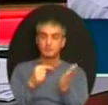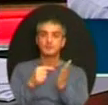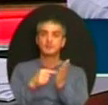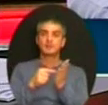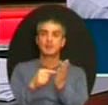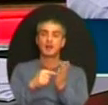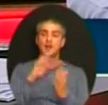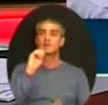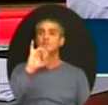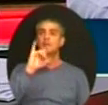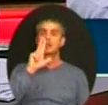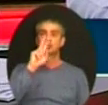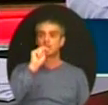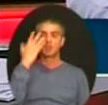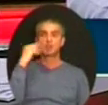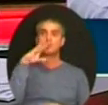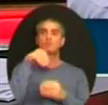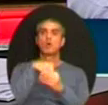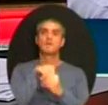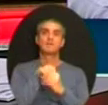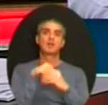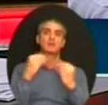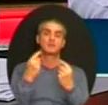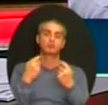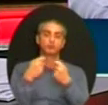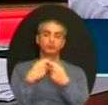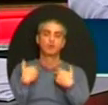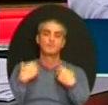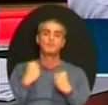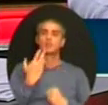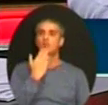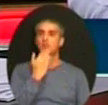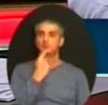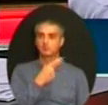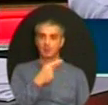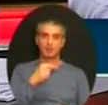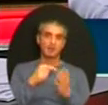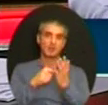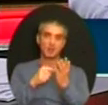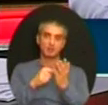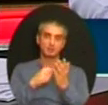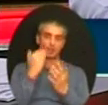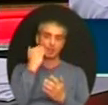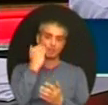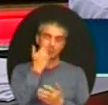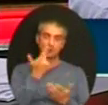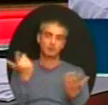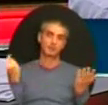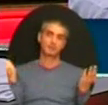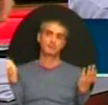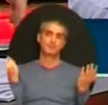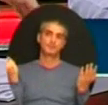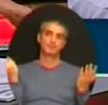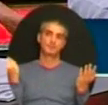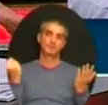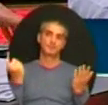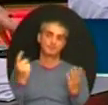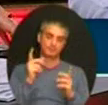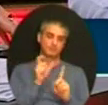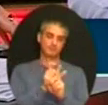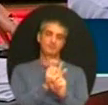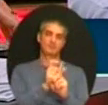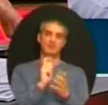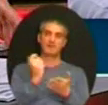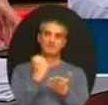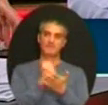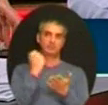כיוון שמילצ'ן היה מעורב בדברים שהם נוגעים לביטחון ישראל, ולכן האמריקאים הסחילו אותו על העניין של